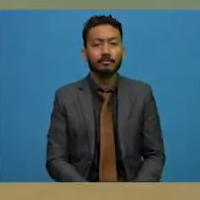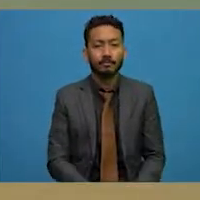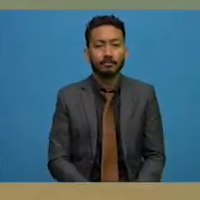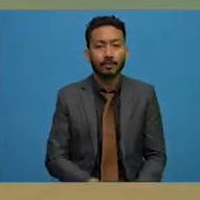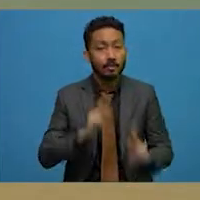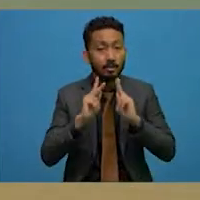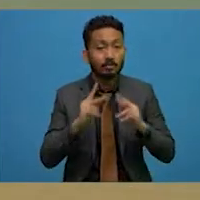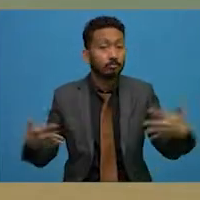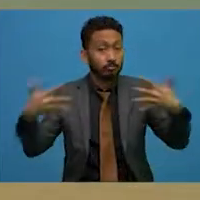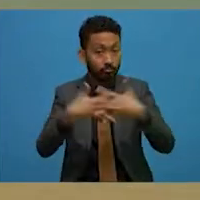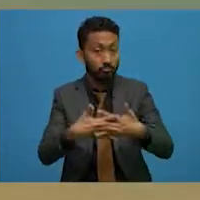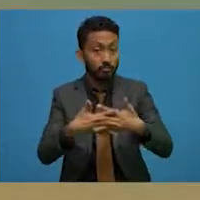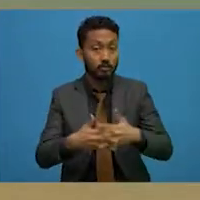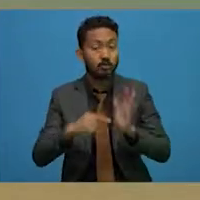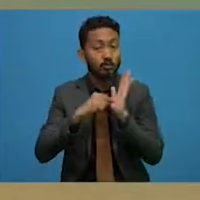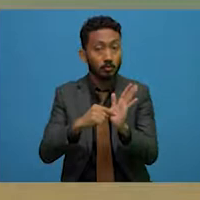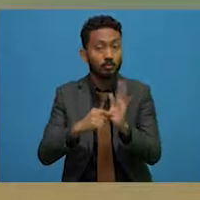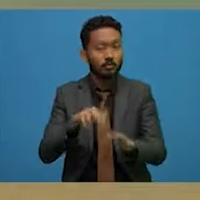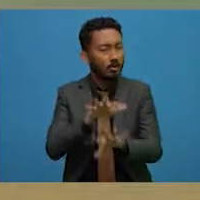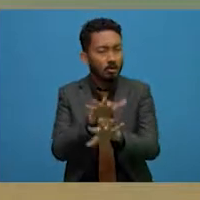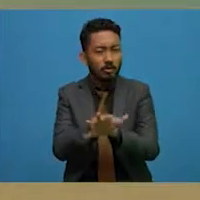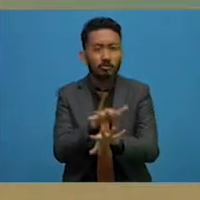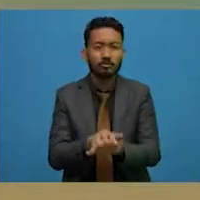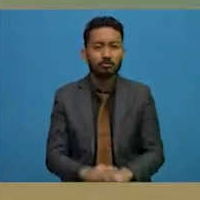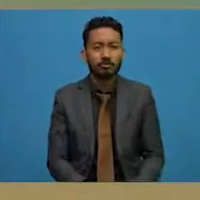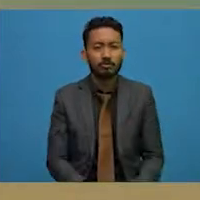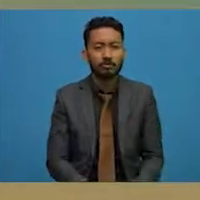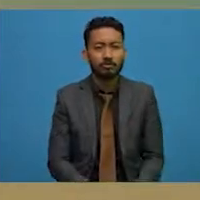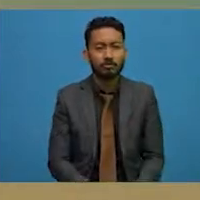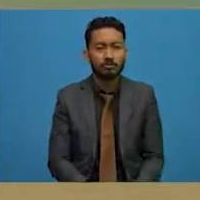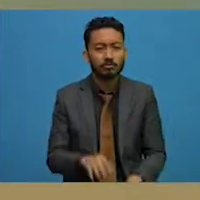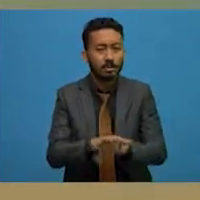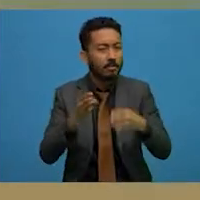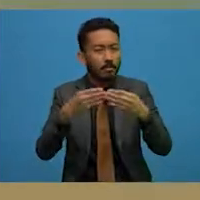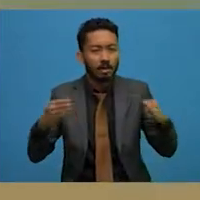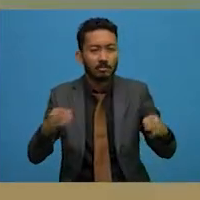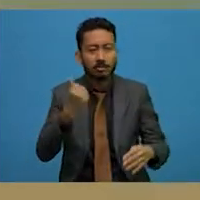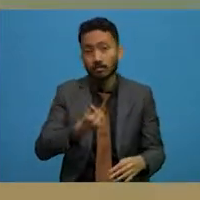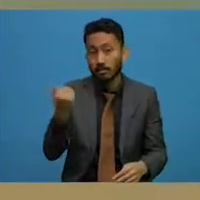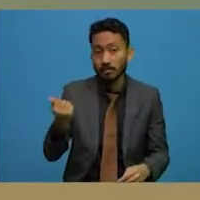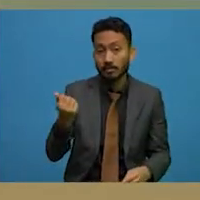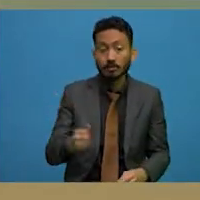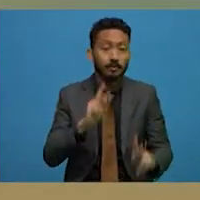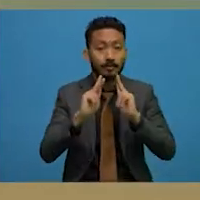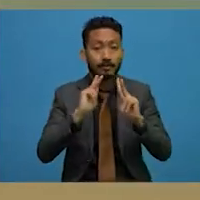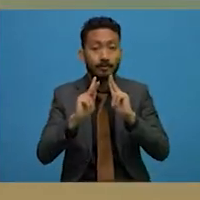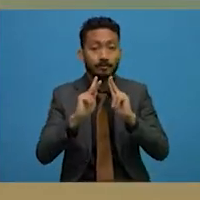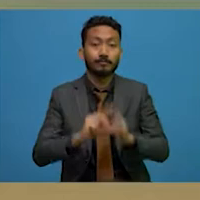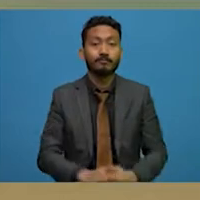adalah gabungan yang merujuk banyak dan kepelbagaian alat atau perantara